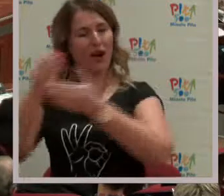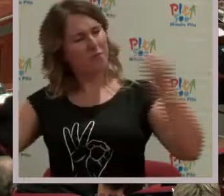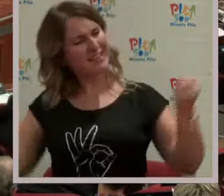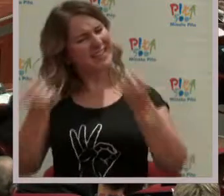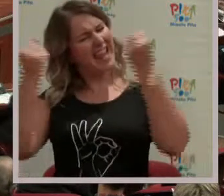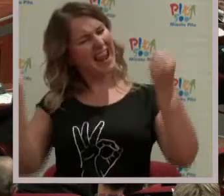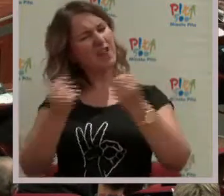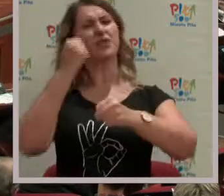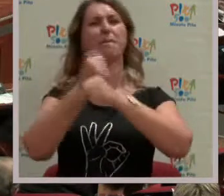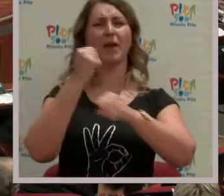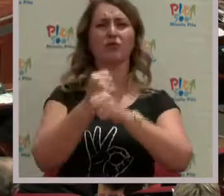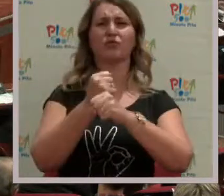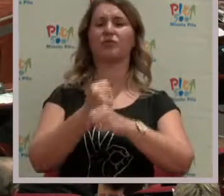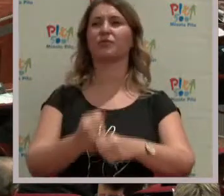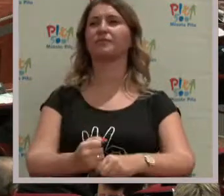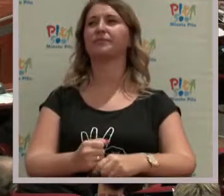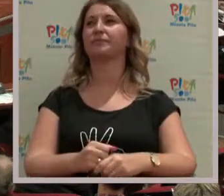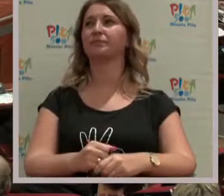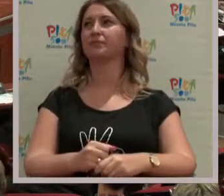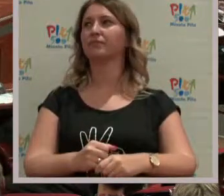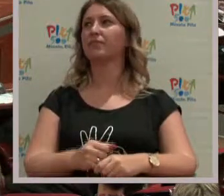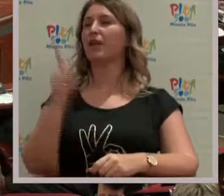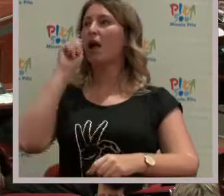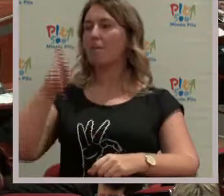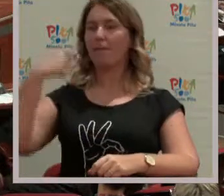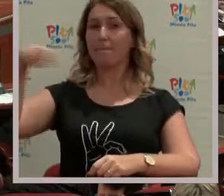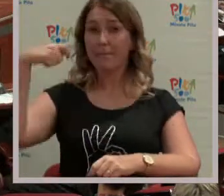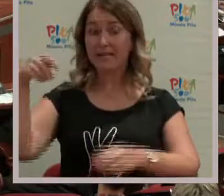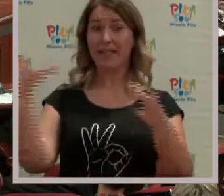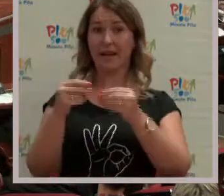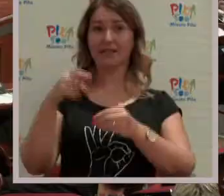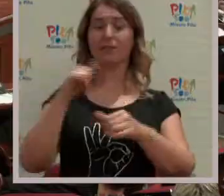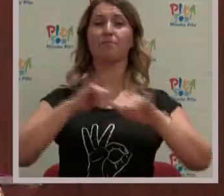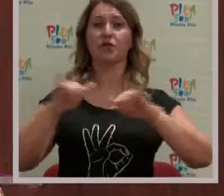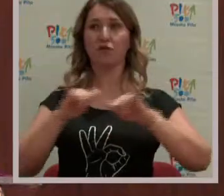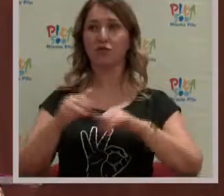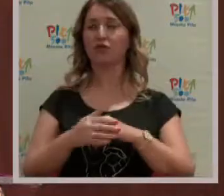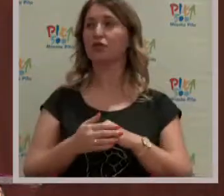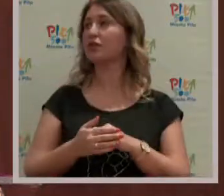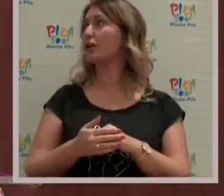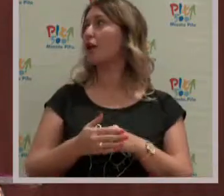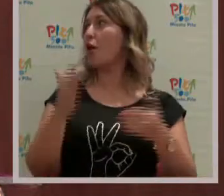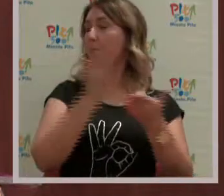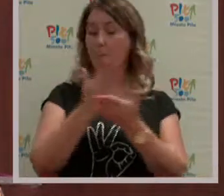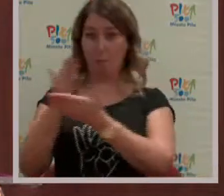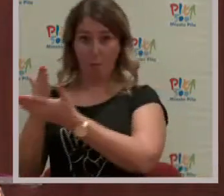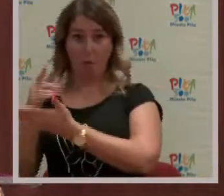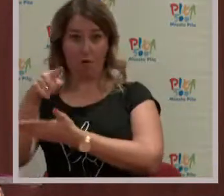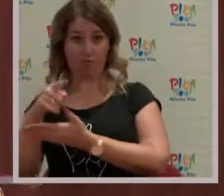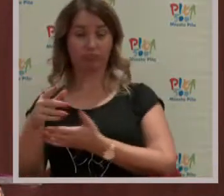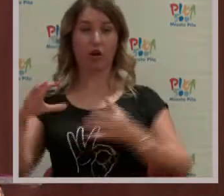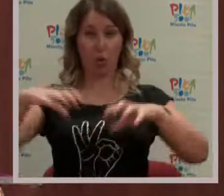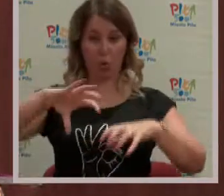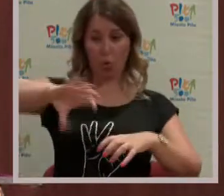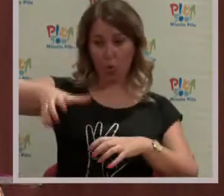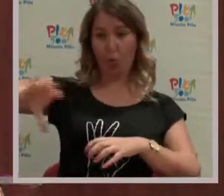ich praca, że państwo, pan przewodniczący, pan prezydent zauważacie to środowisko. I myślę, że będziecie prowadzili